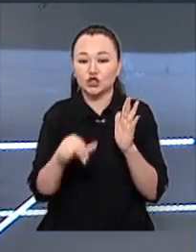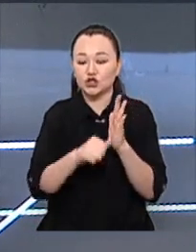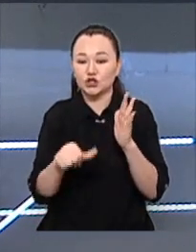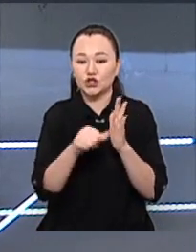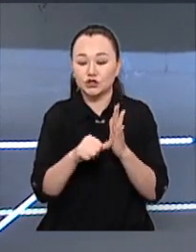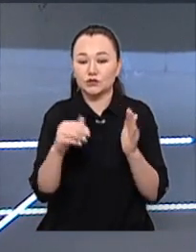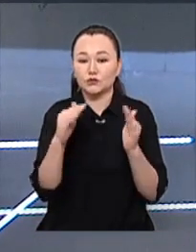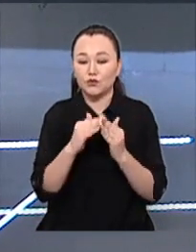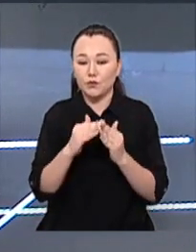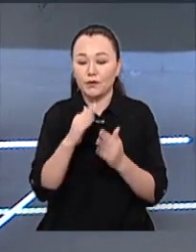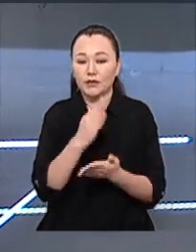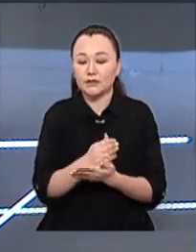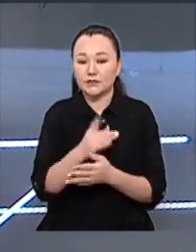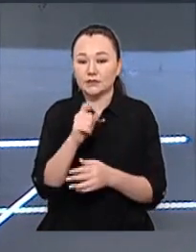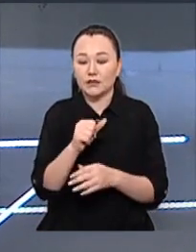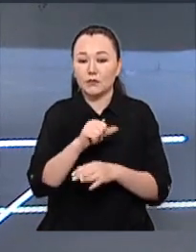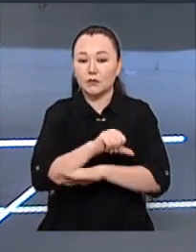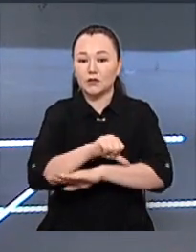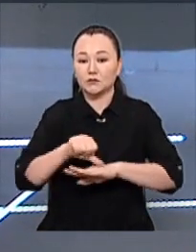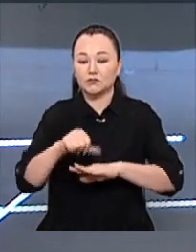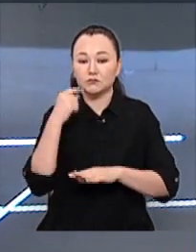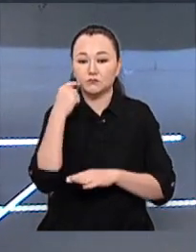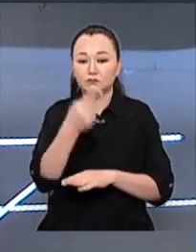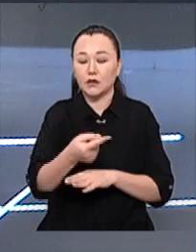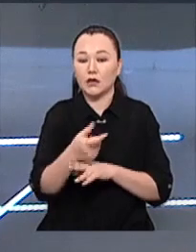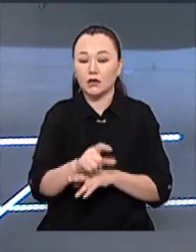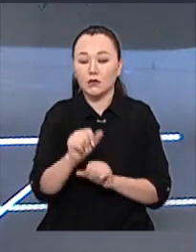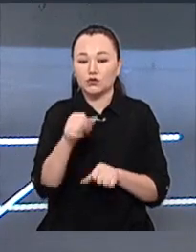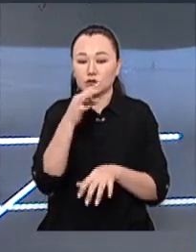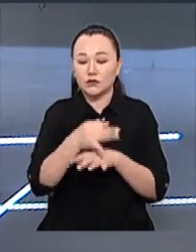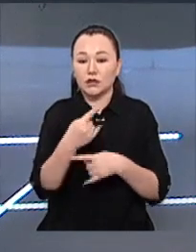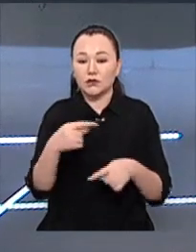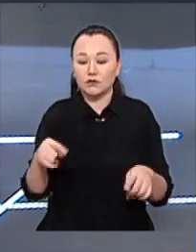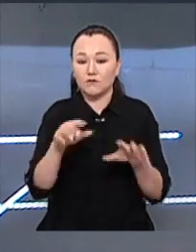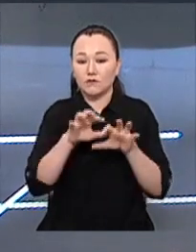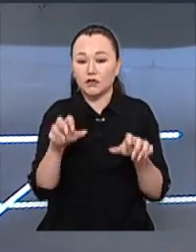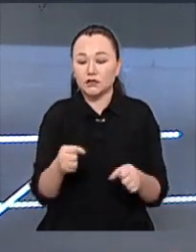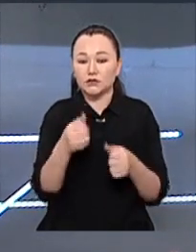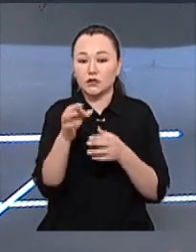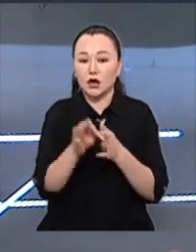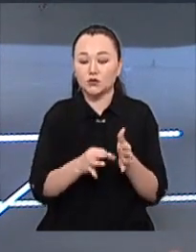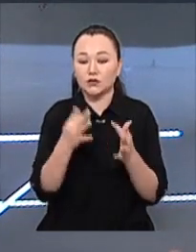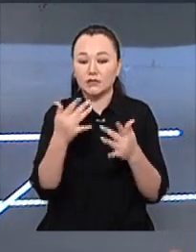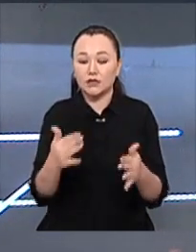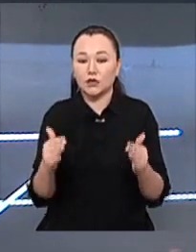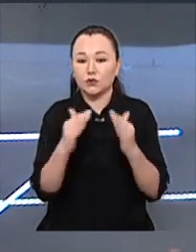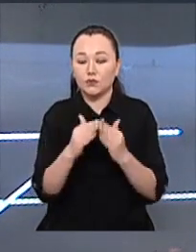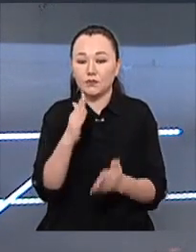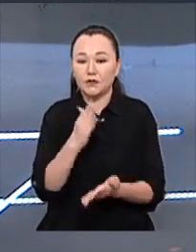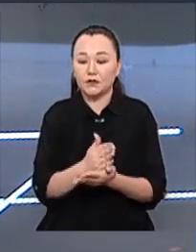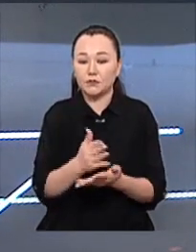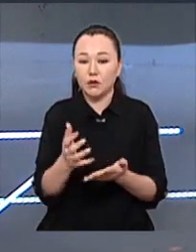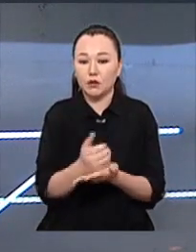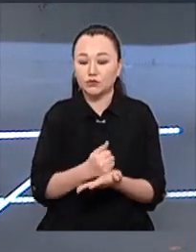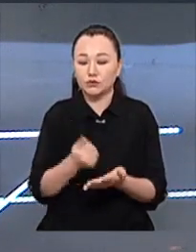объектов недвижимости за пределами нашей страны можно предположить что некоторые владеют сразу несколькими квартирами получив